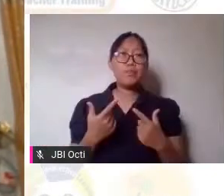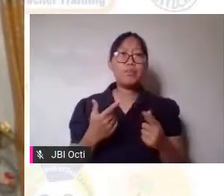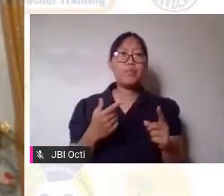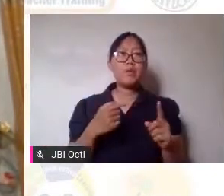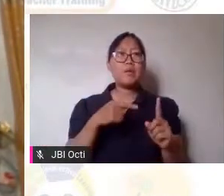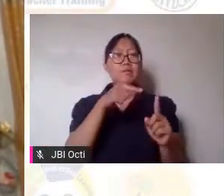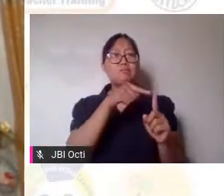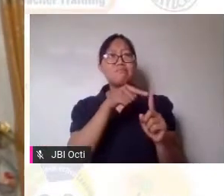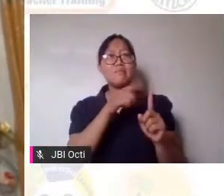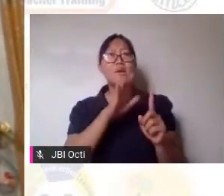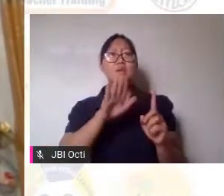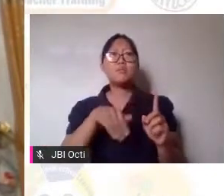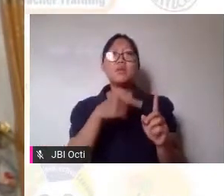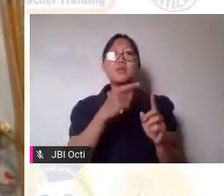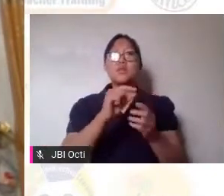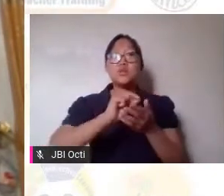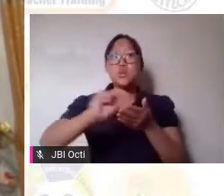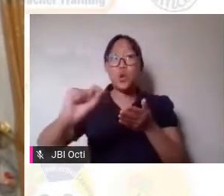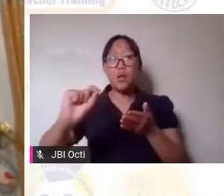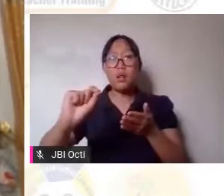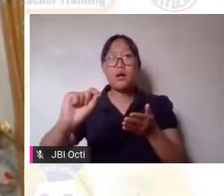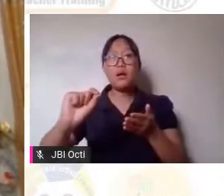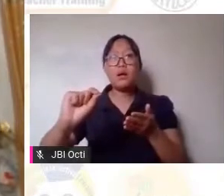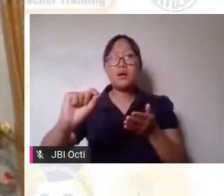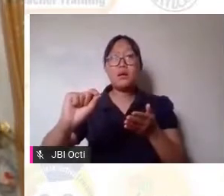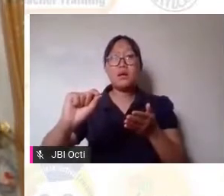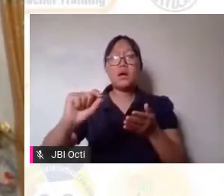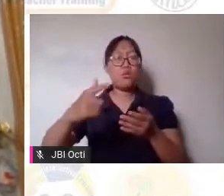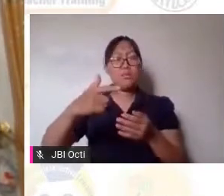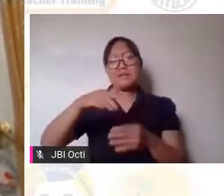Karena mereka mungkin tidak diketahui